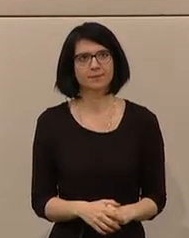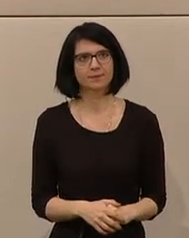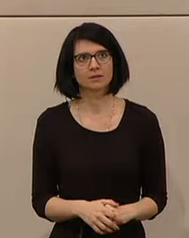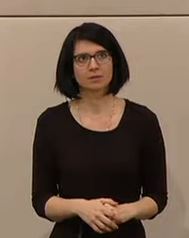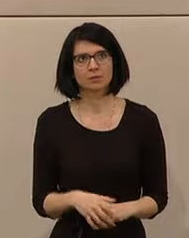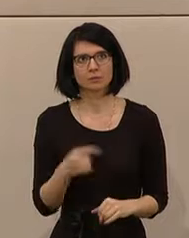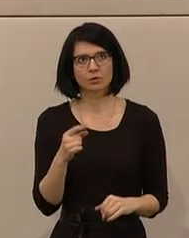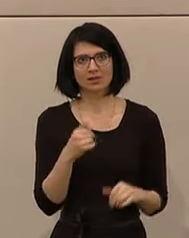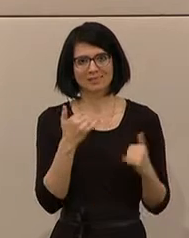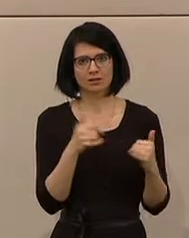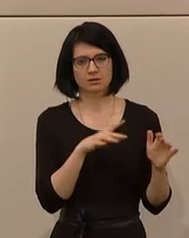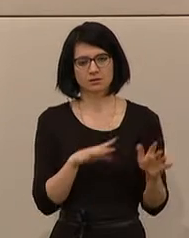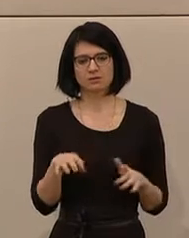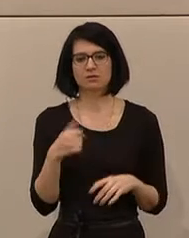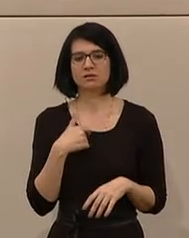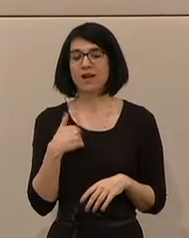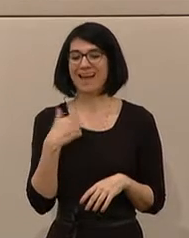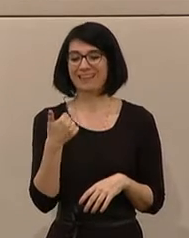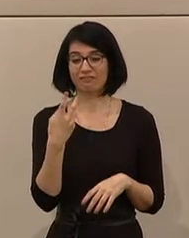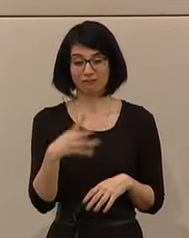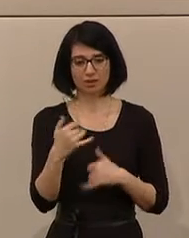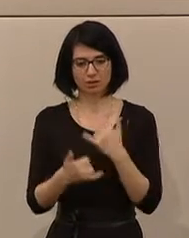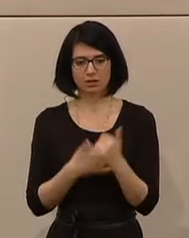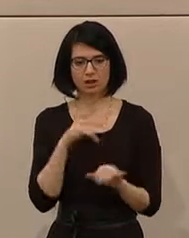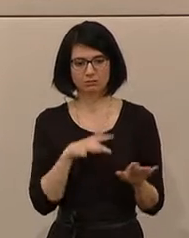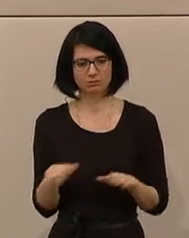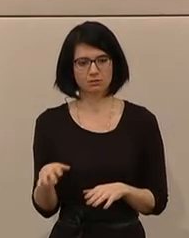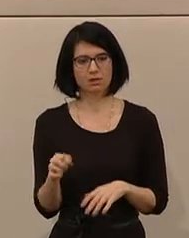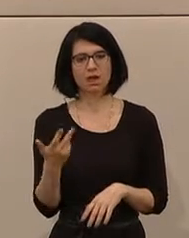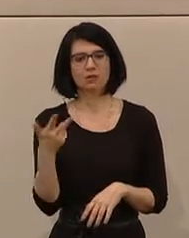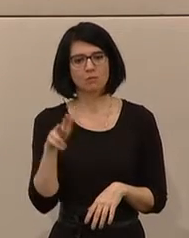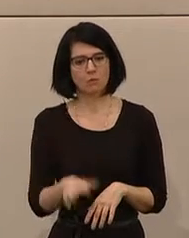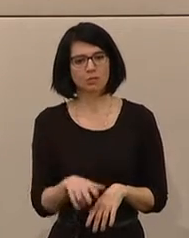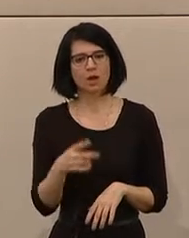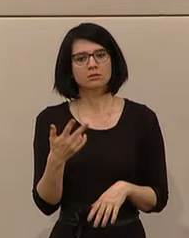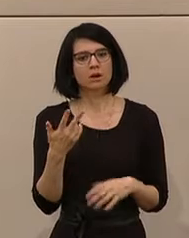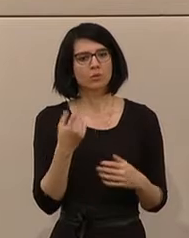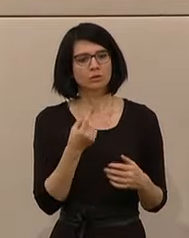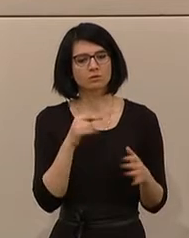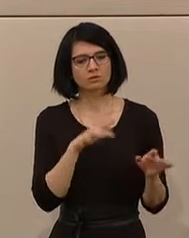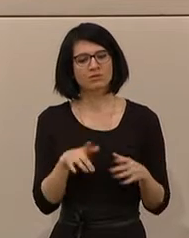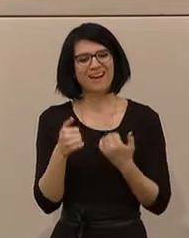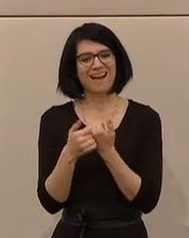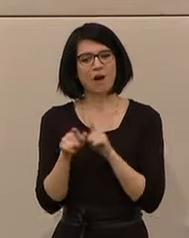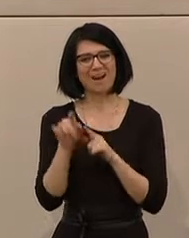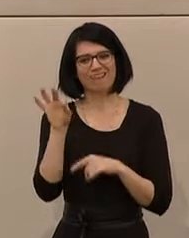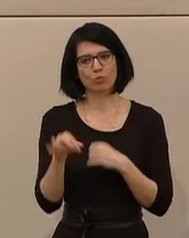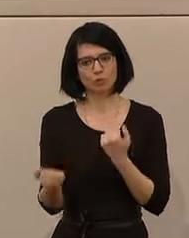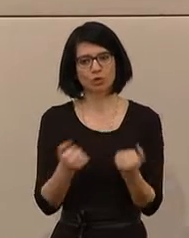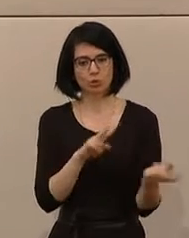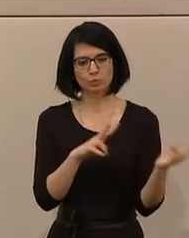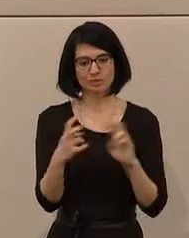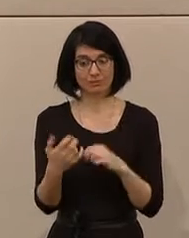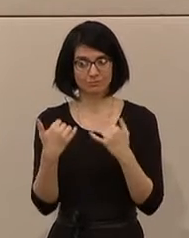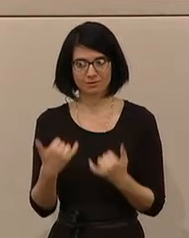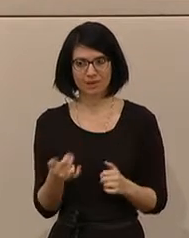ein Vierteljahr im Amt. Seit einem Vierteljahr wird auch freiheitliche Politik umgesetzt und schon